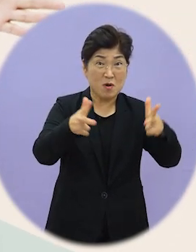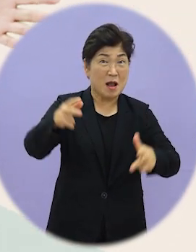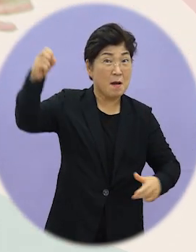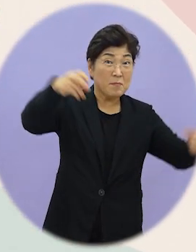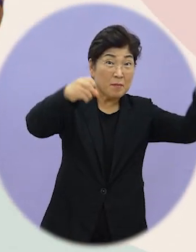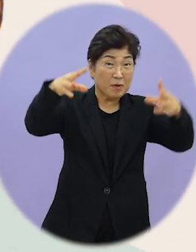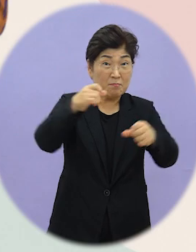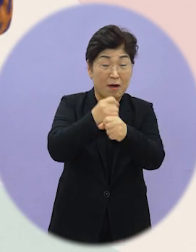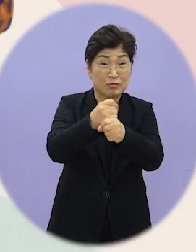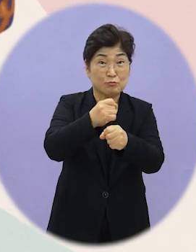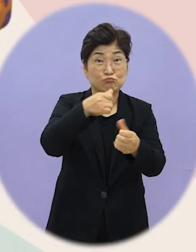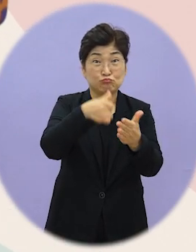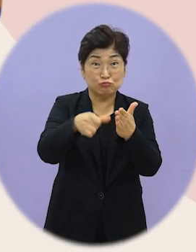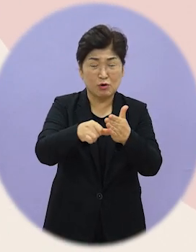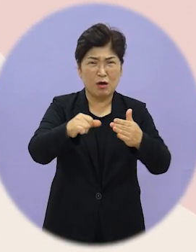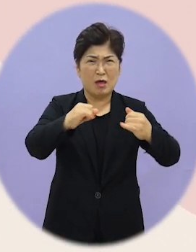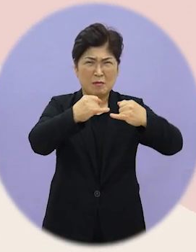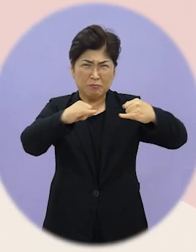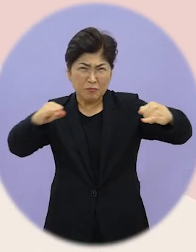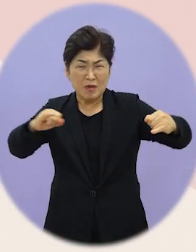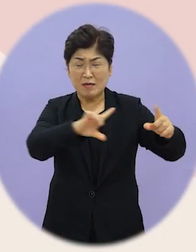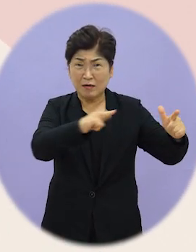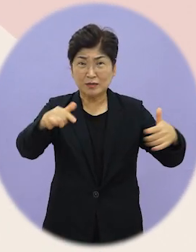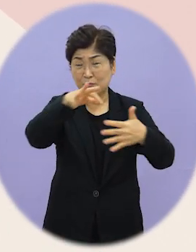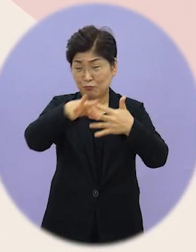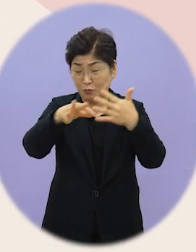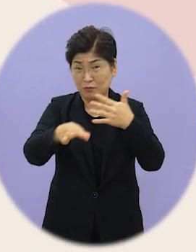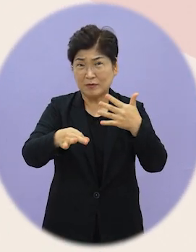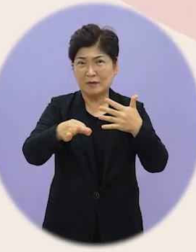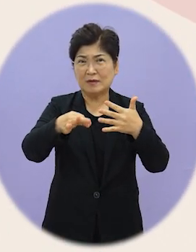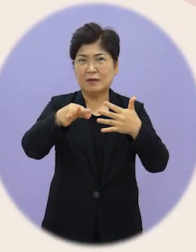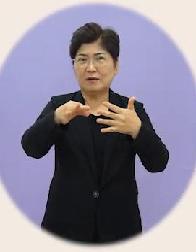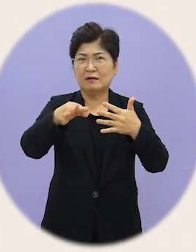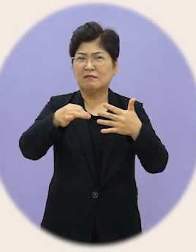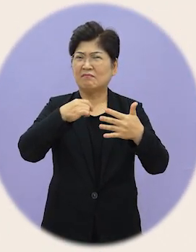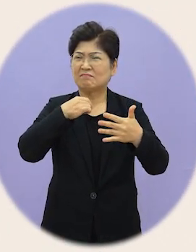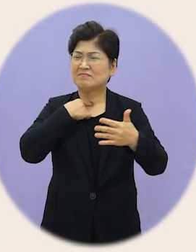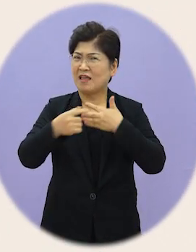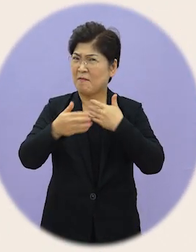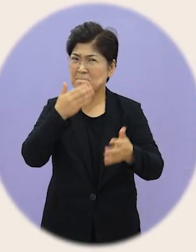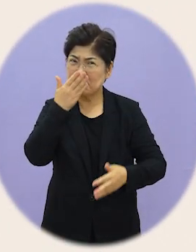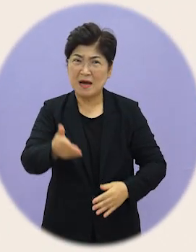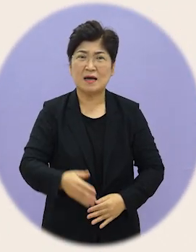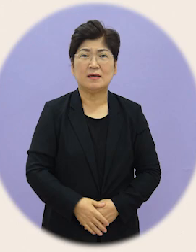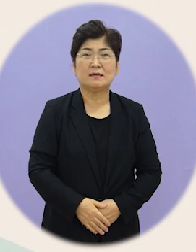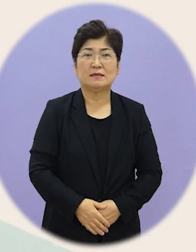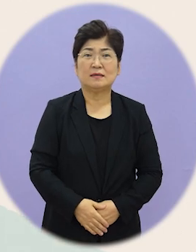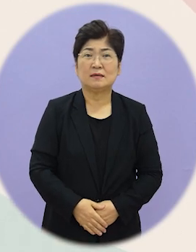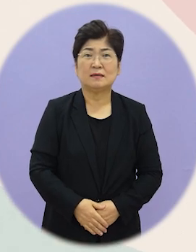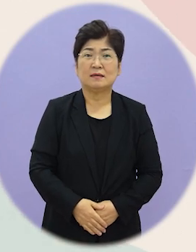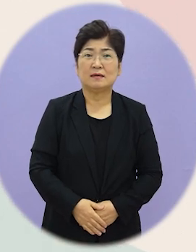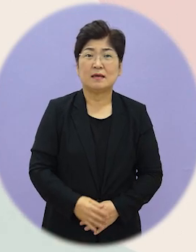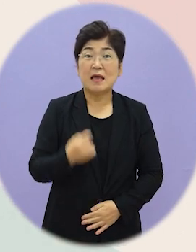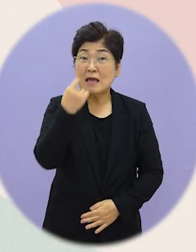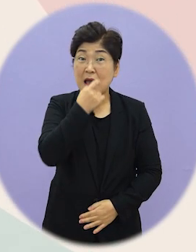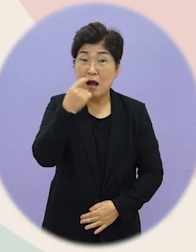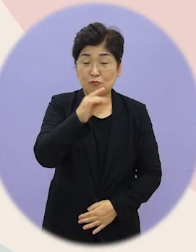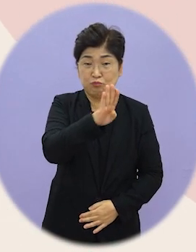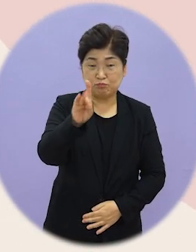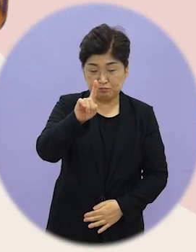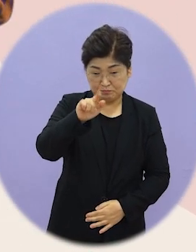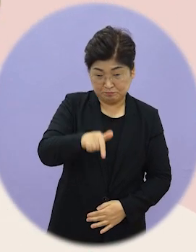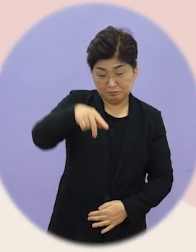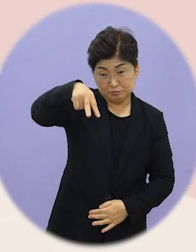즐기는 빛 조형물과 누에 실뽑기 등 다양한 프로그램의 고니 골빛 축제를 만나보실 수 있고,